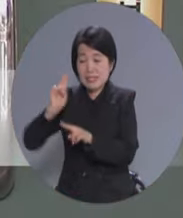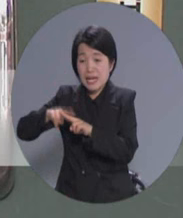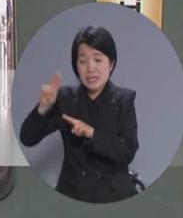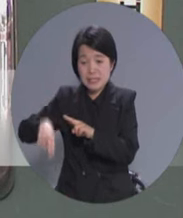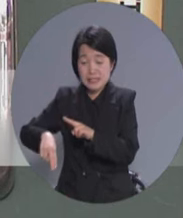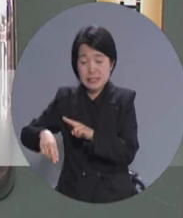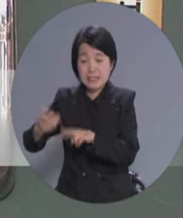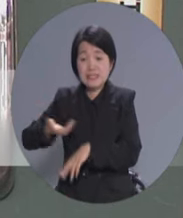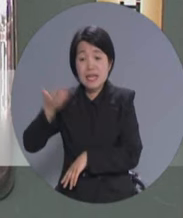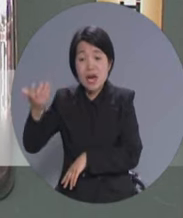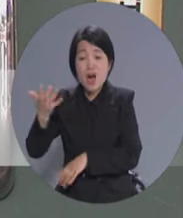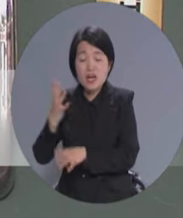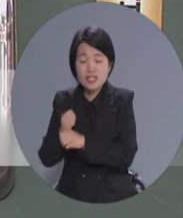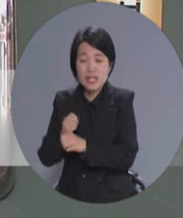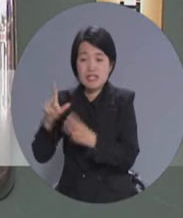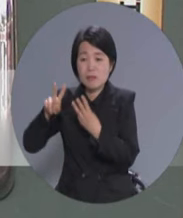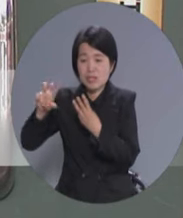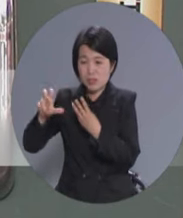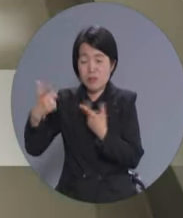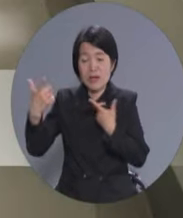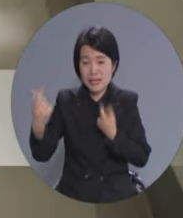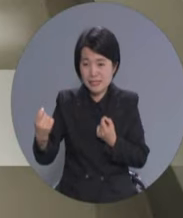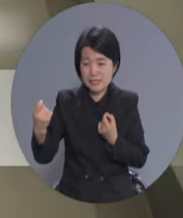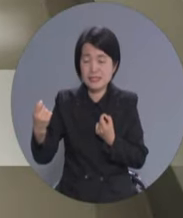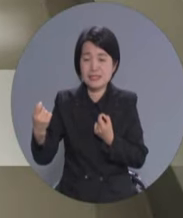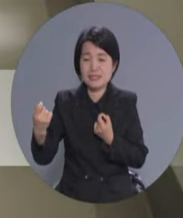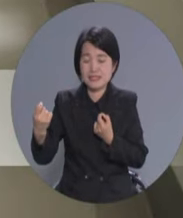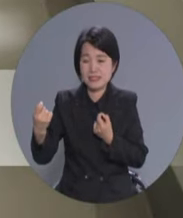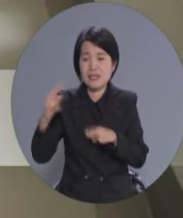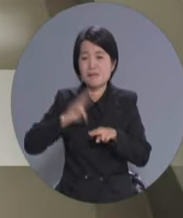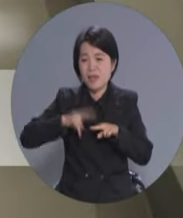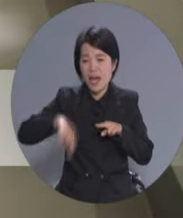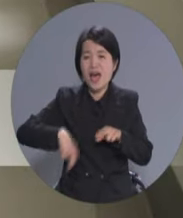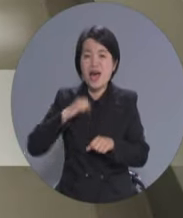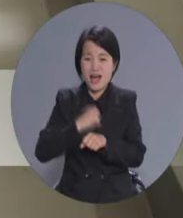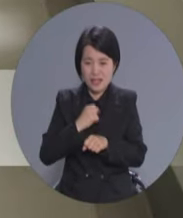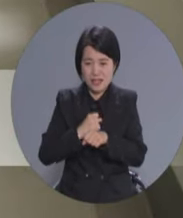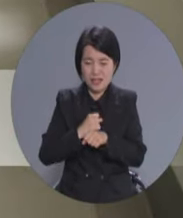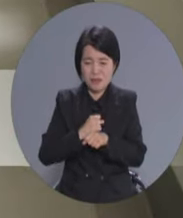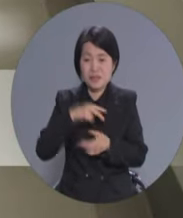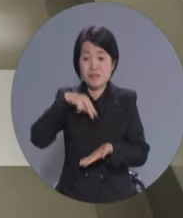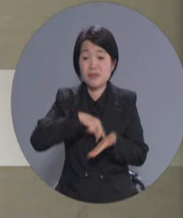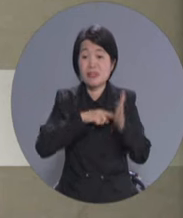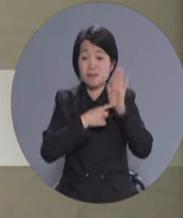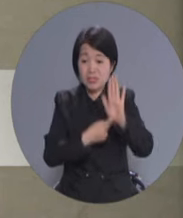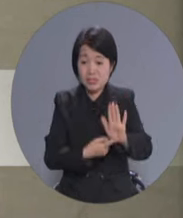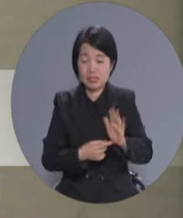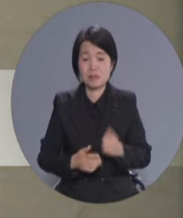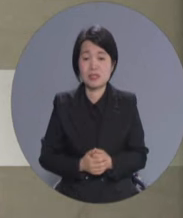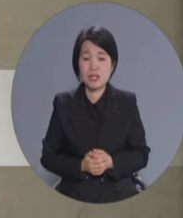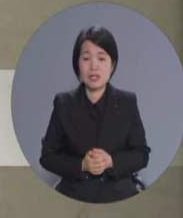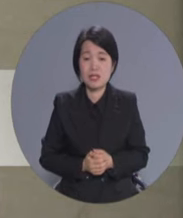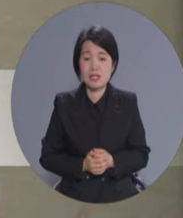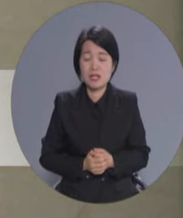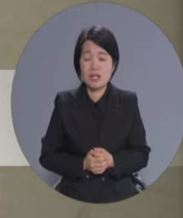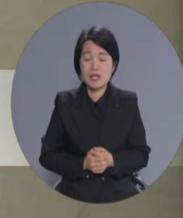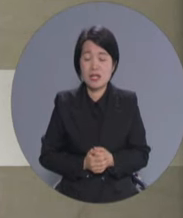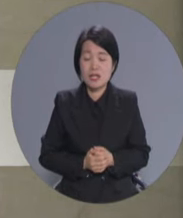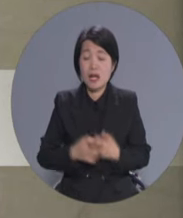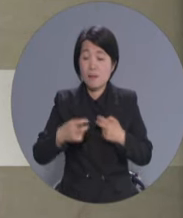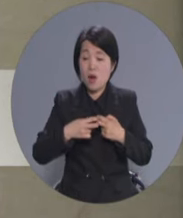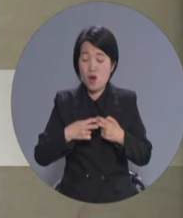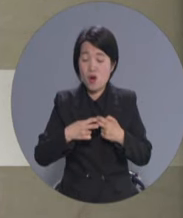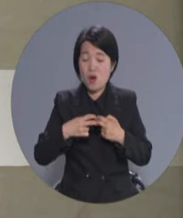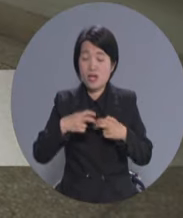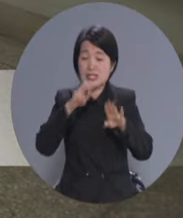제출하기로 결정한 25일에 맞춰 함께 행동하자는 의견을 냈습니다 이와 함께 대학병원 진료 시간을 법정